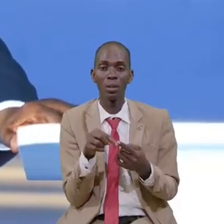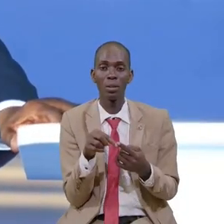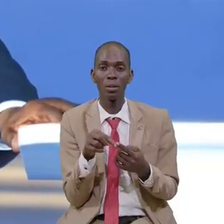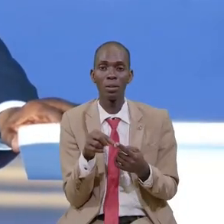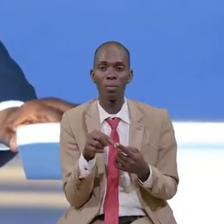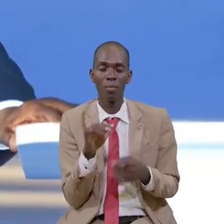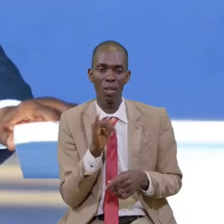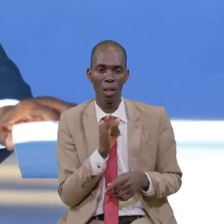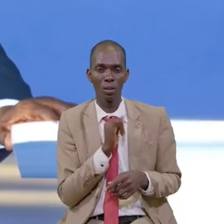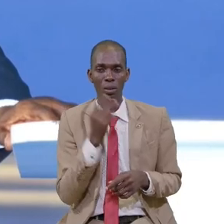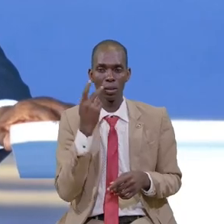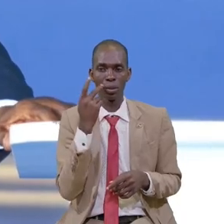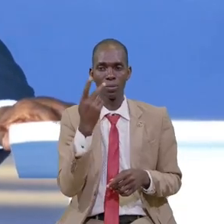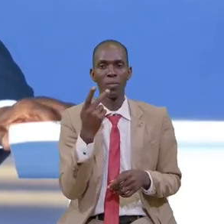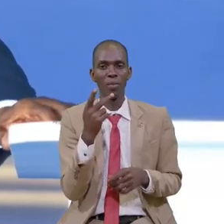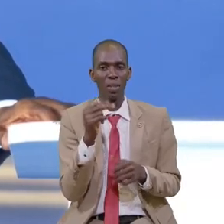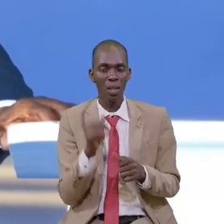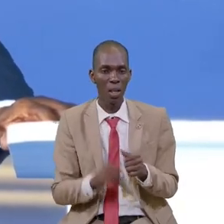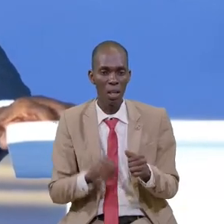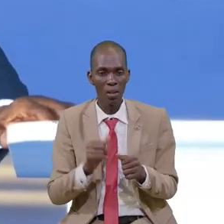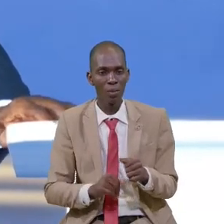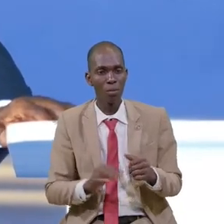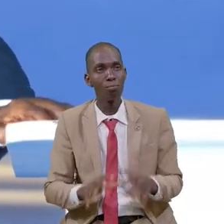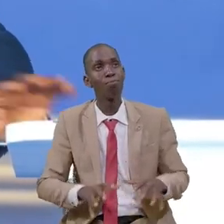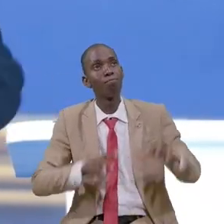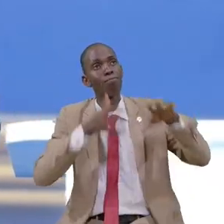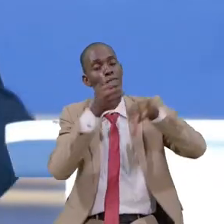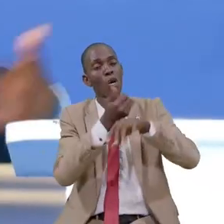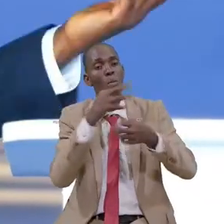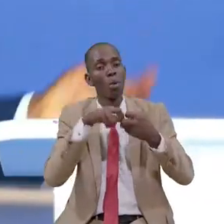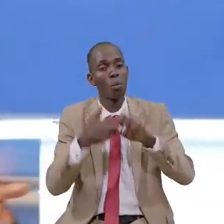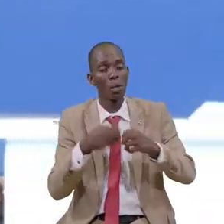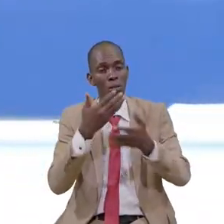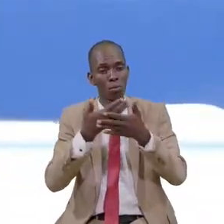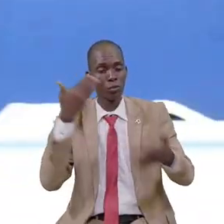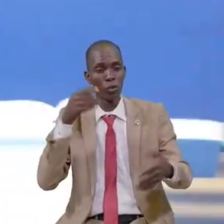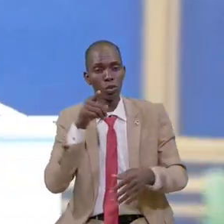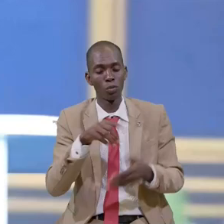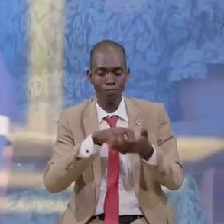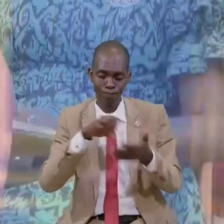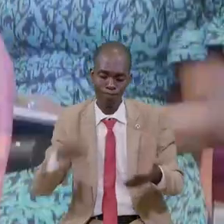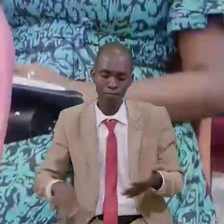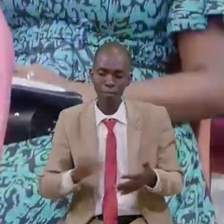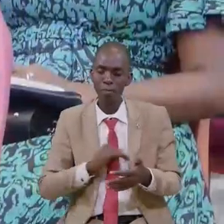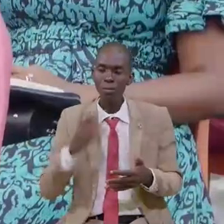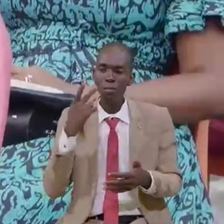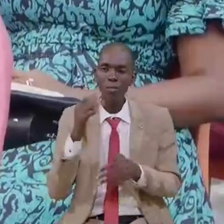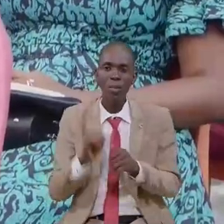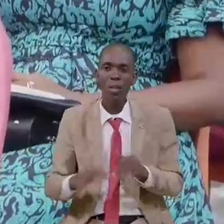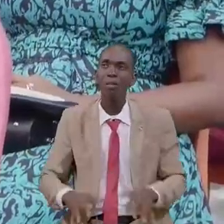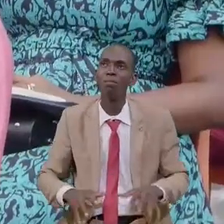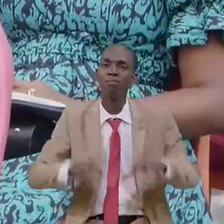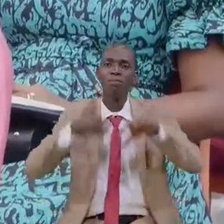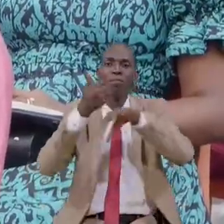quand je vois toute montagne devant moi, elle va partir. Toute montagne devant ta famille, elle